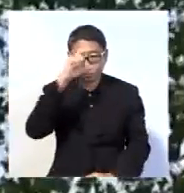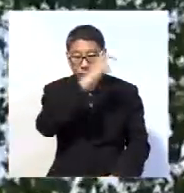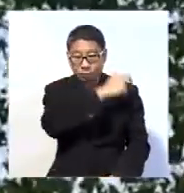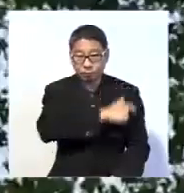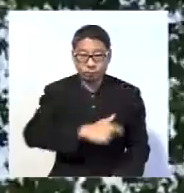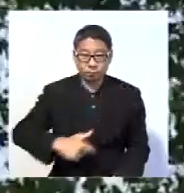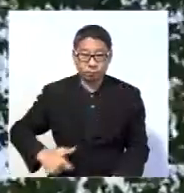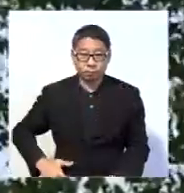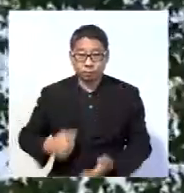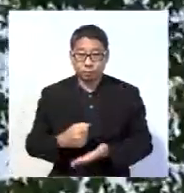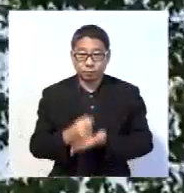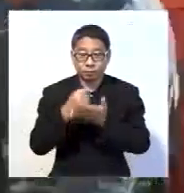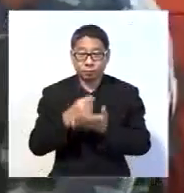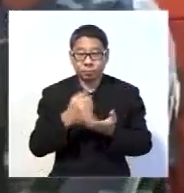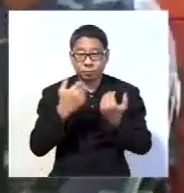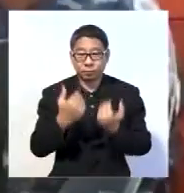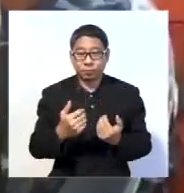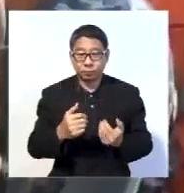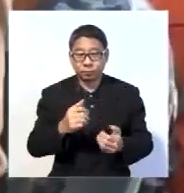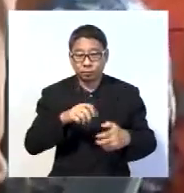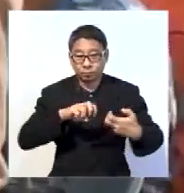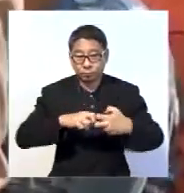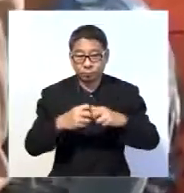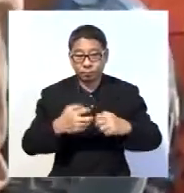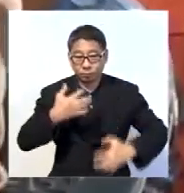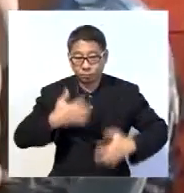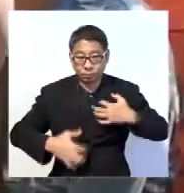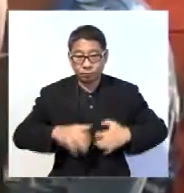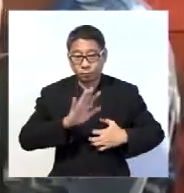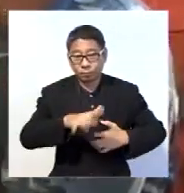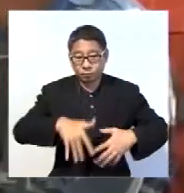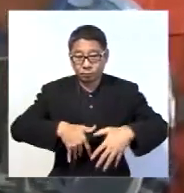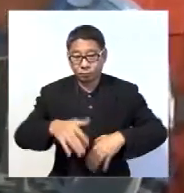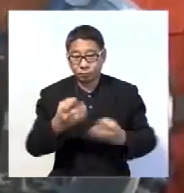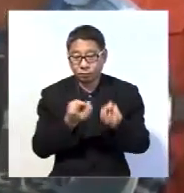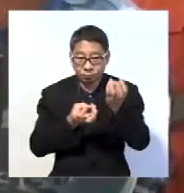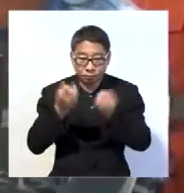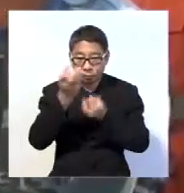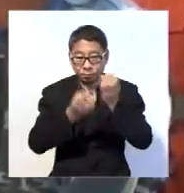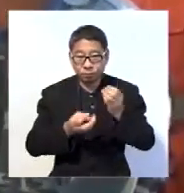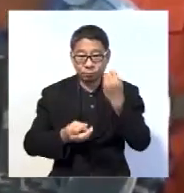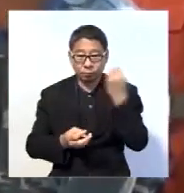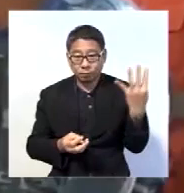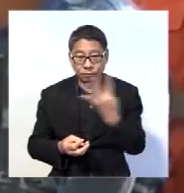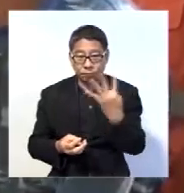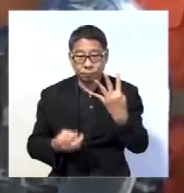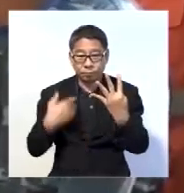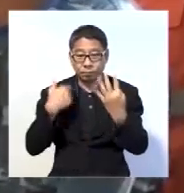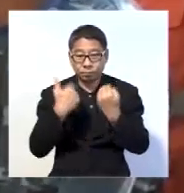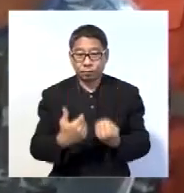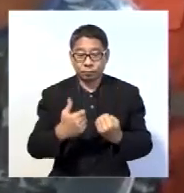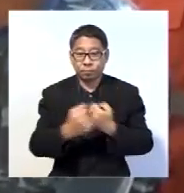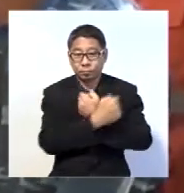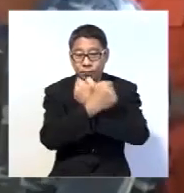ในพระบรมราชูปถัมภ์ส่งมาเพื่อบรรเทาความเดือดร้อนของพี่น้องประชาชนจากปัญหาฝุ่นควัน4เครื่องนะคะซึ่งทาง